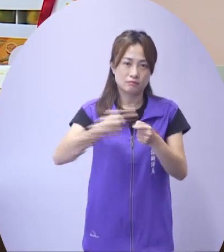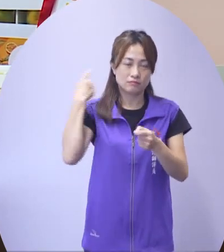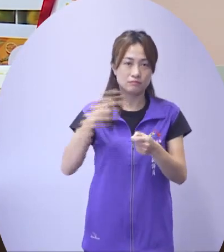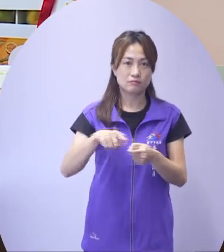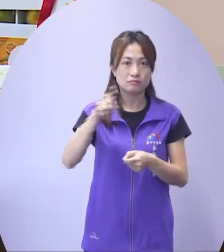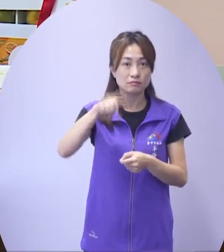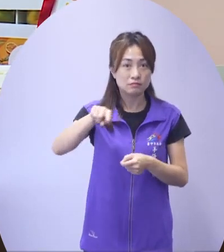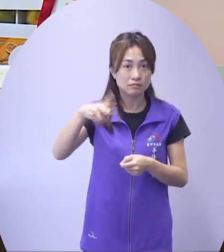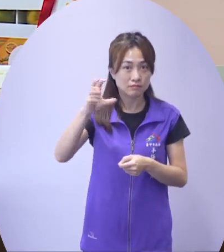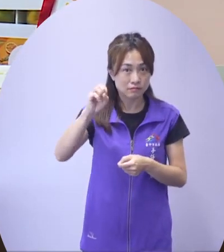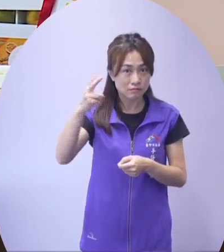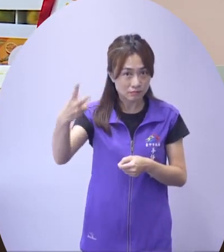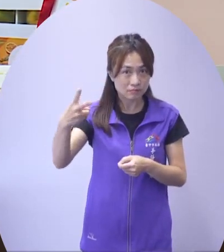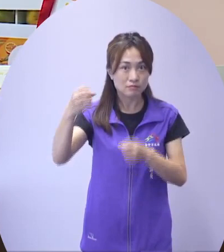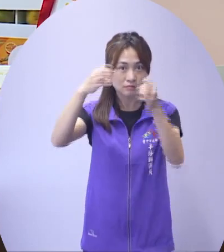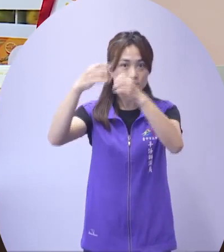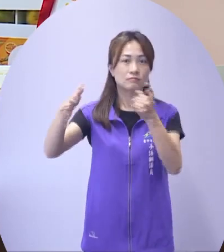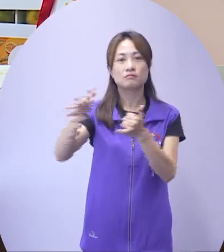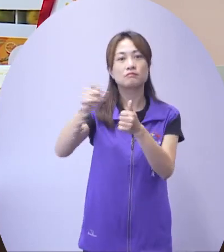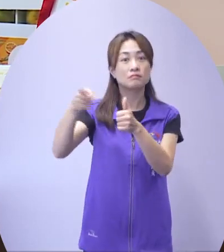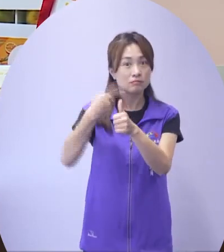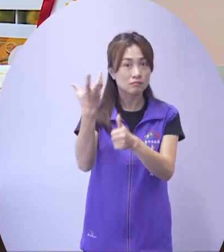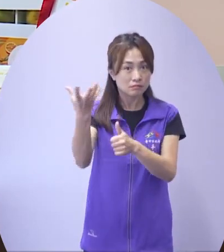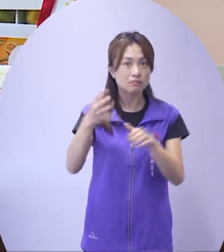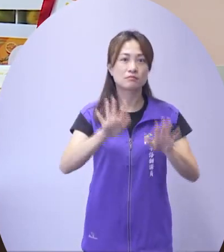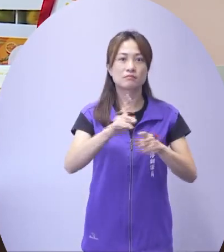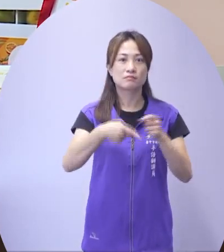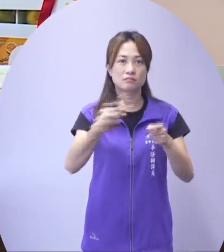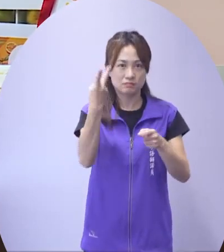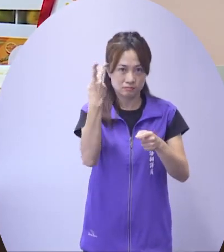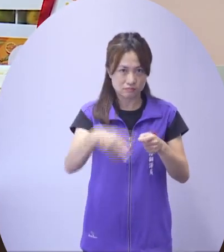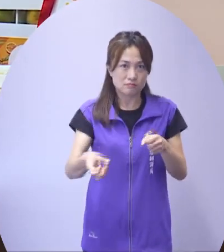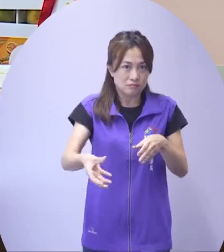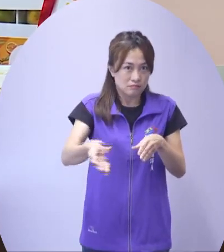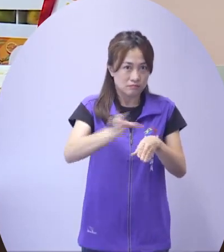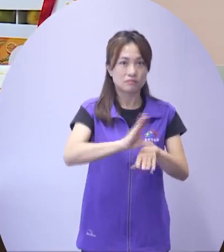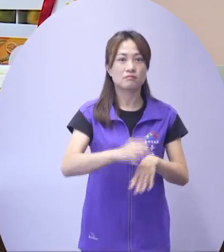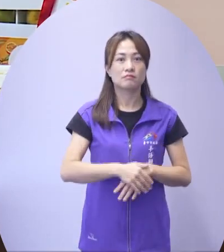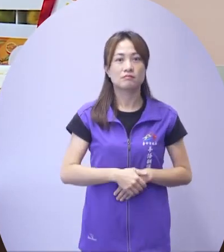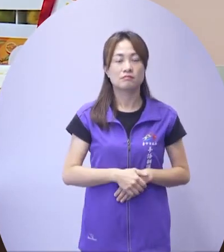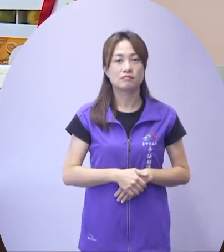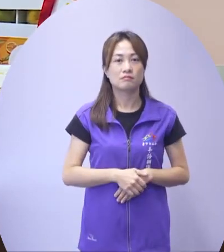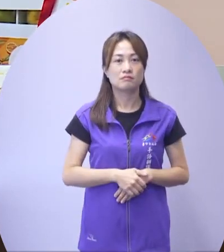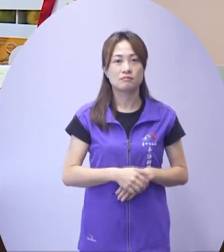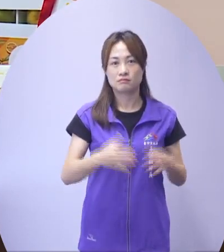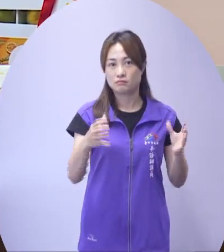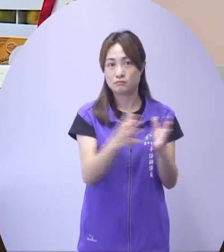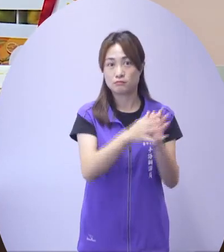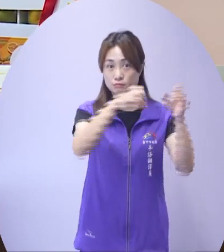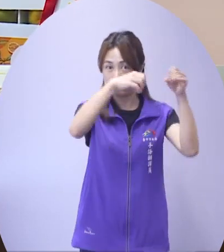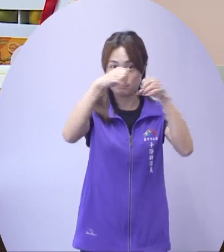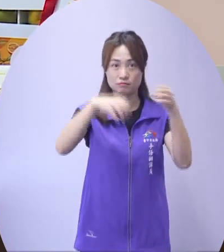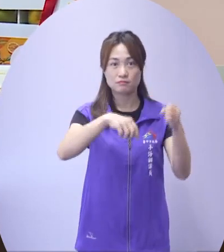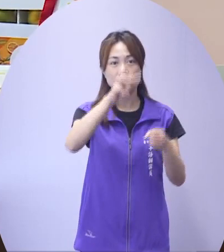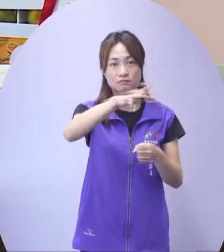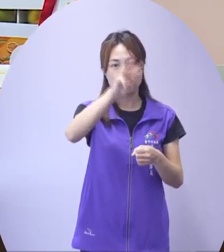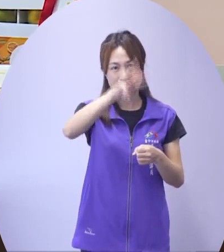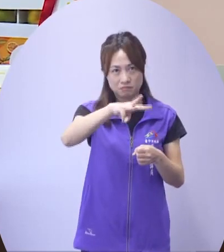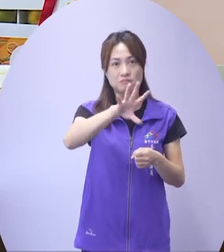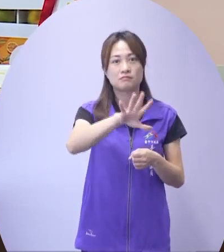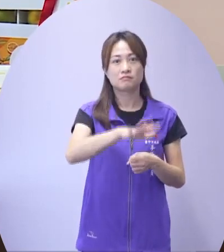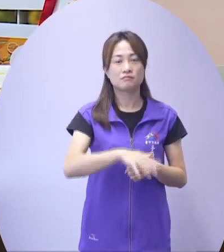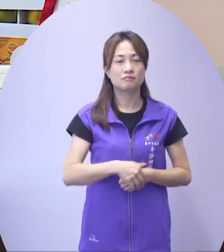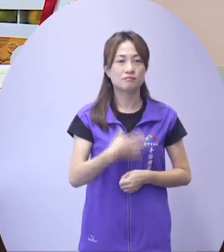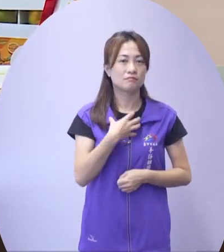1702颗星就已经是全国第一名了，今年还翻倍倍增哈。那我们今年达到了3000颗星